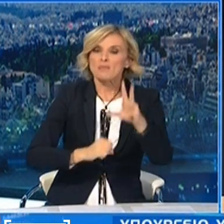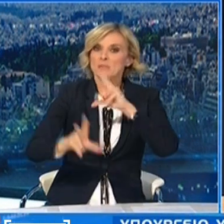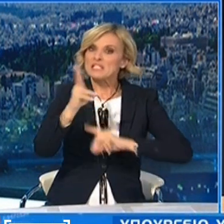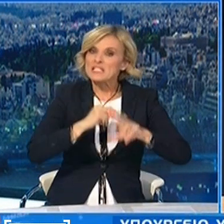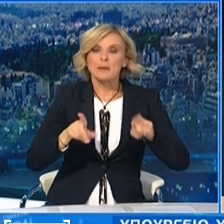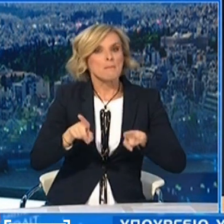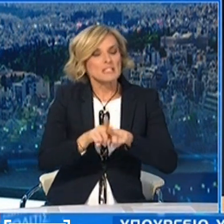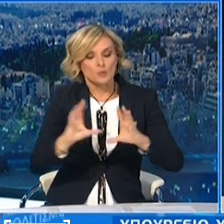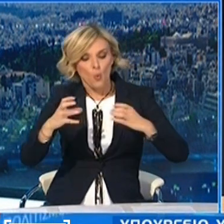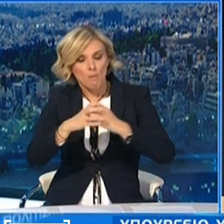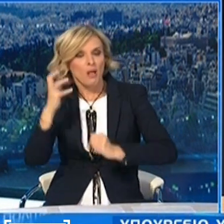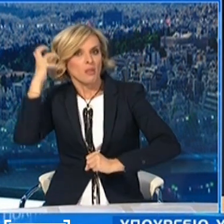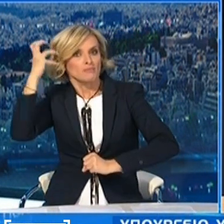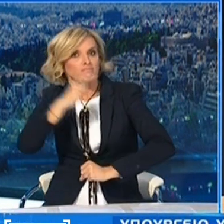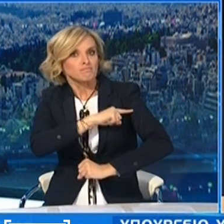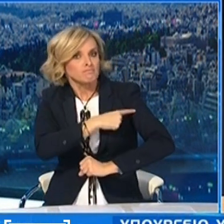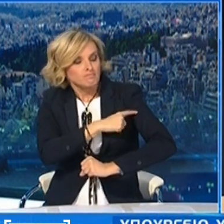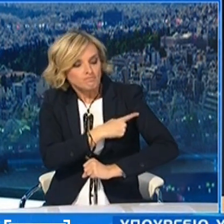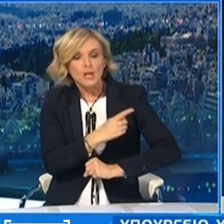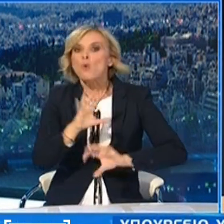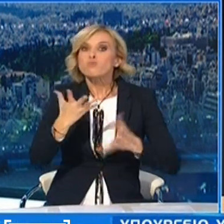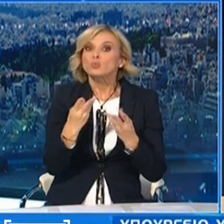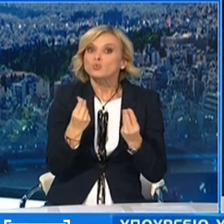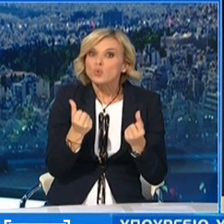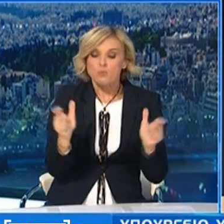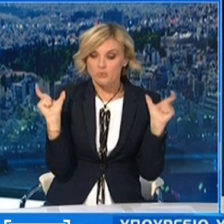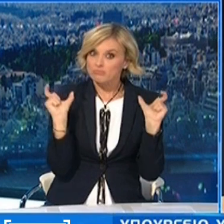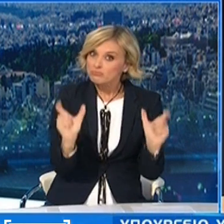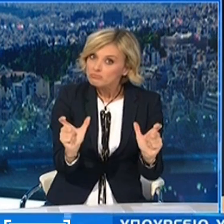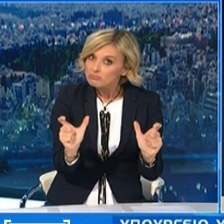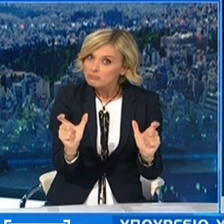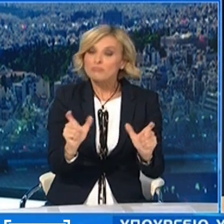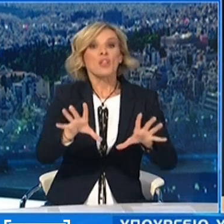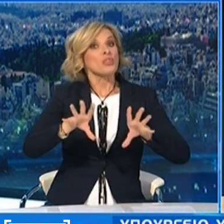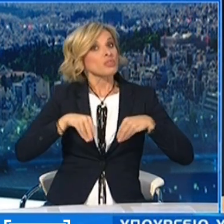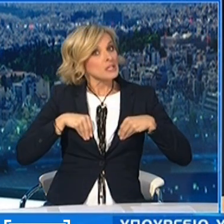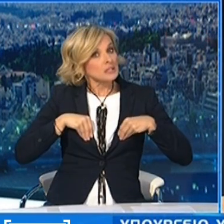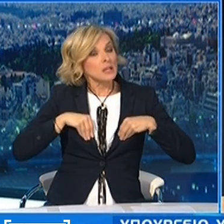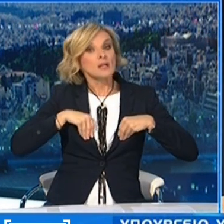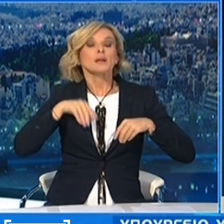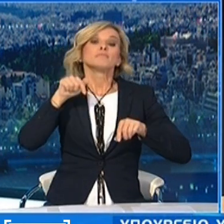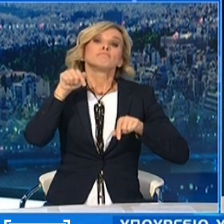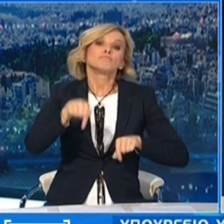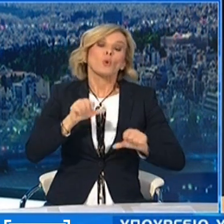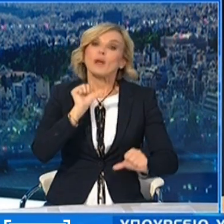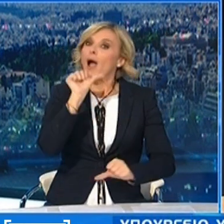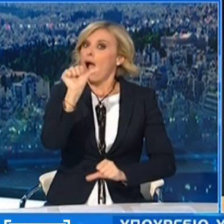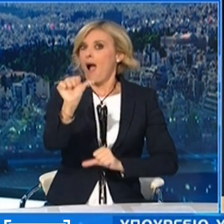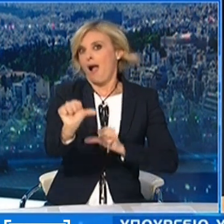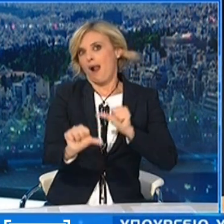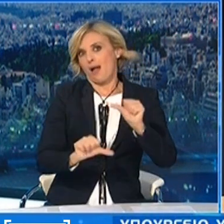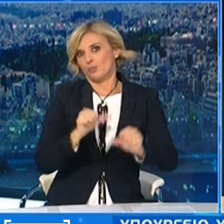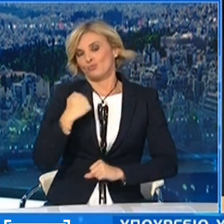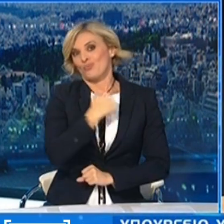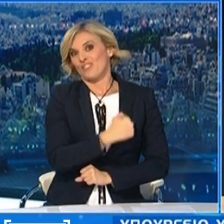αρχικά εφαρμογή, αλλά και σοβαρές ασφαλιστικές δικλείδες που έτυχε και της αποδοχής των έμπειρων επιδημιολόγων μας. Τα δεδομένα όμως των